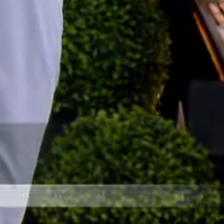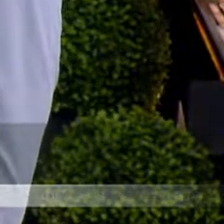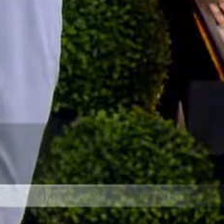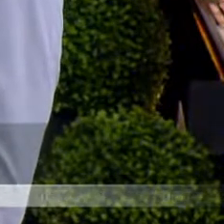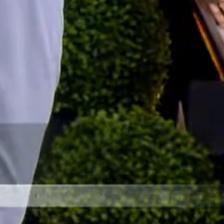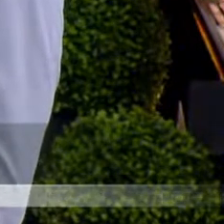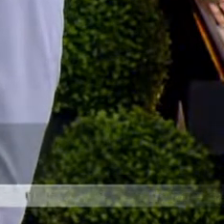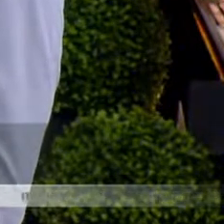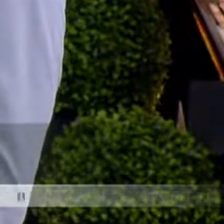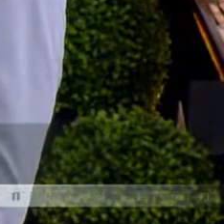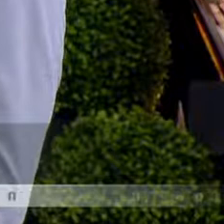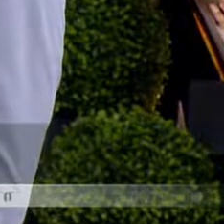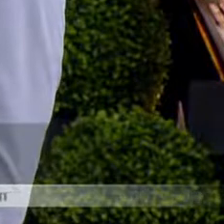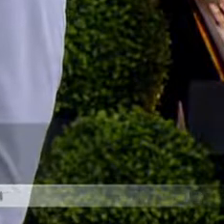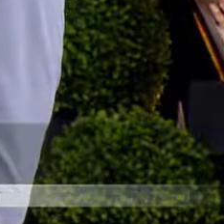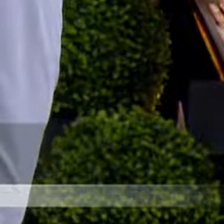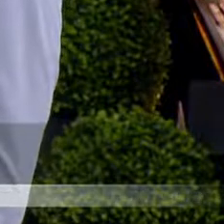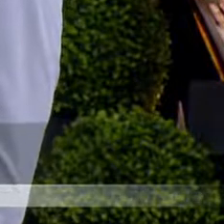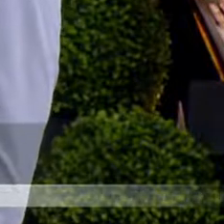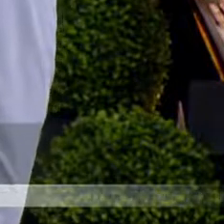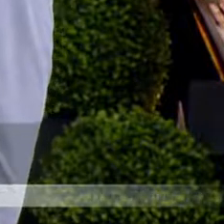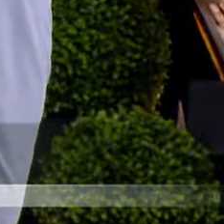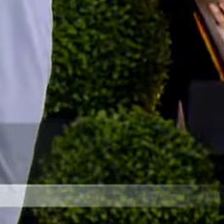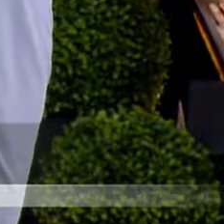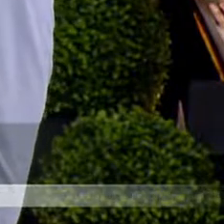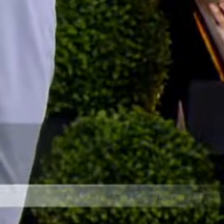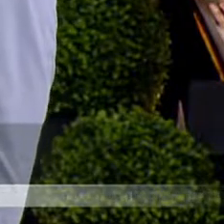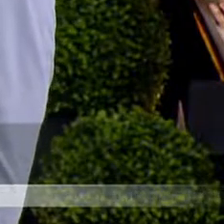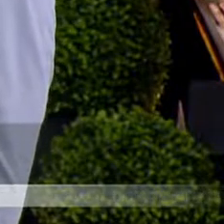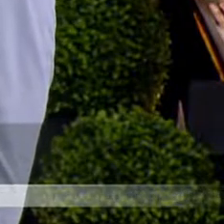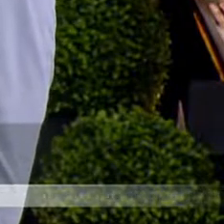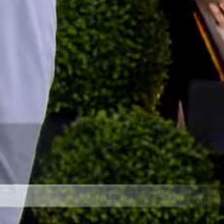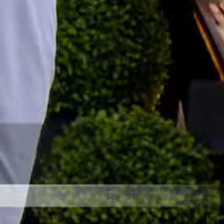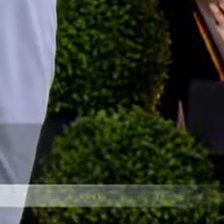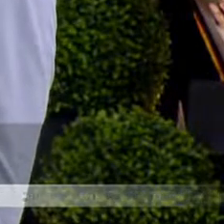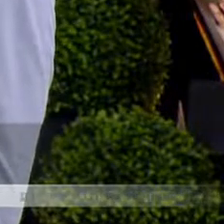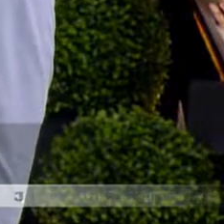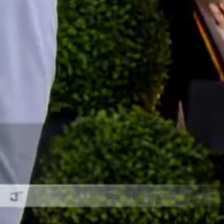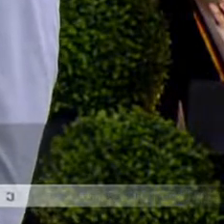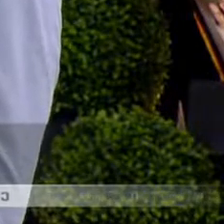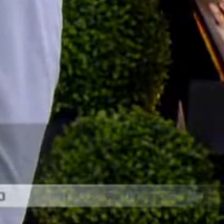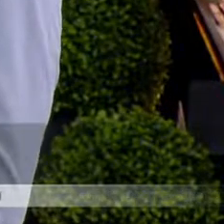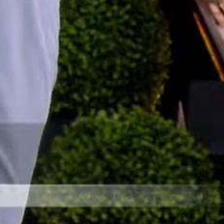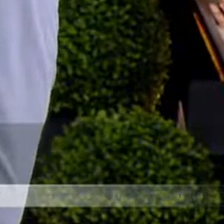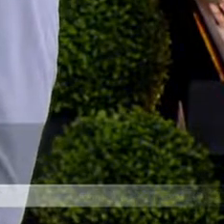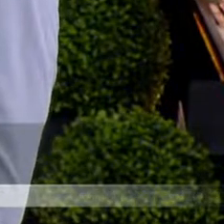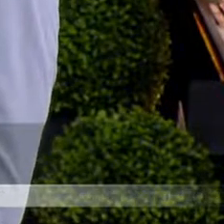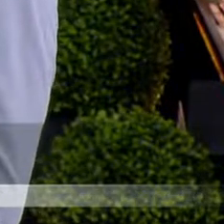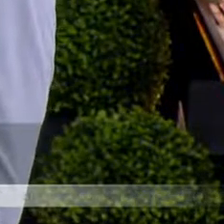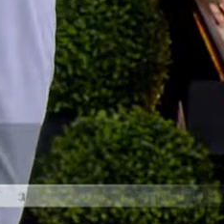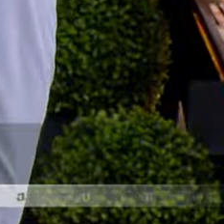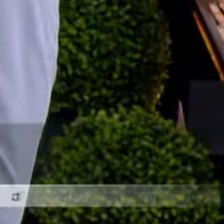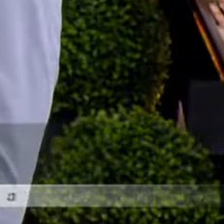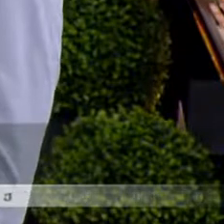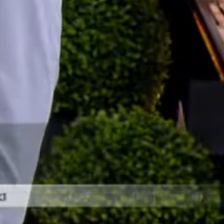ადამიანმა იცის, რომ ის არის ან თვითონ დაავადებული, ან გენი, ანუ ქალბატონის შემთხვევაში გენის მტარებელი, თუმცა არის შემთხვევა, როცა